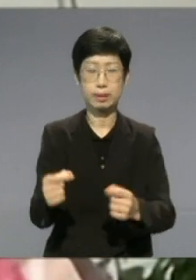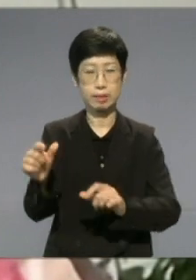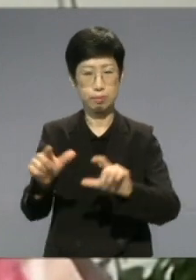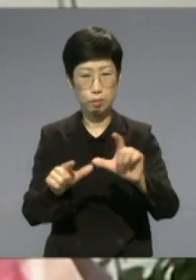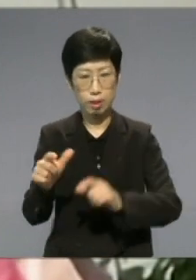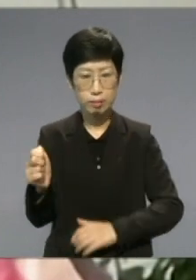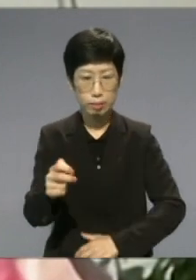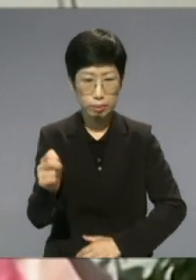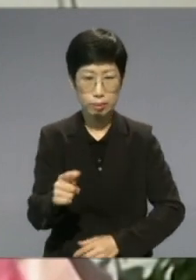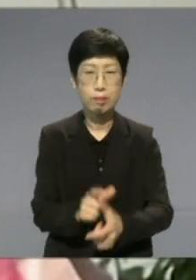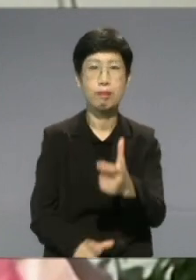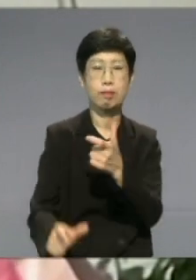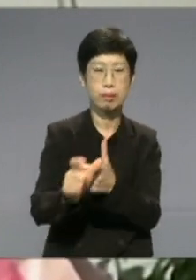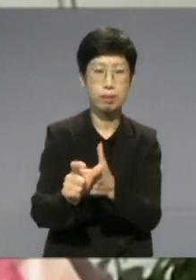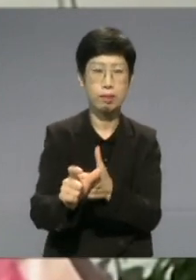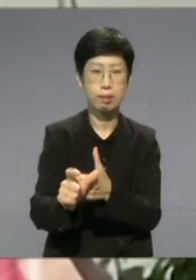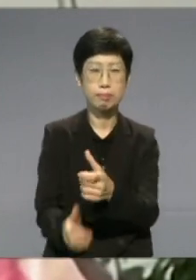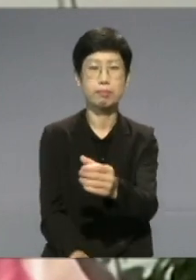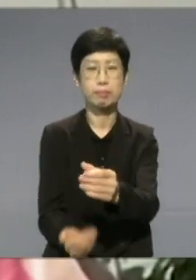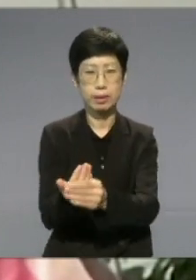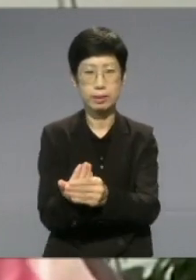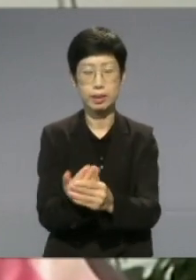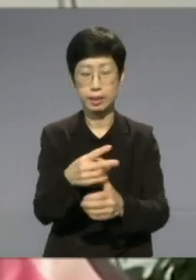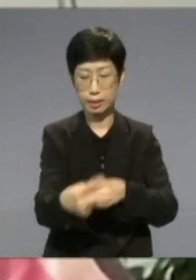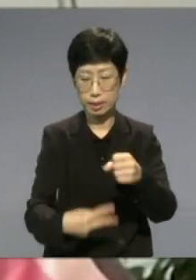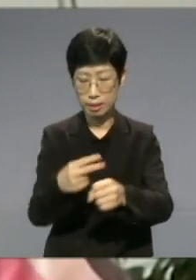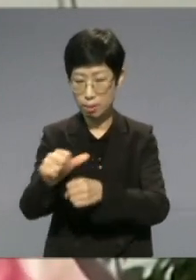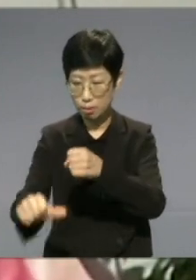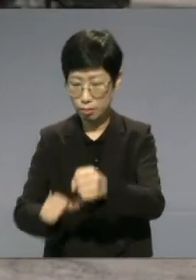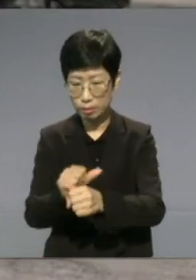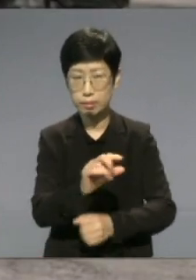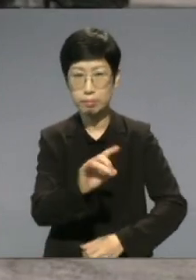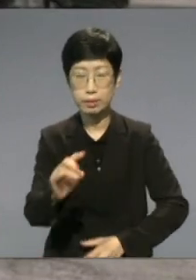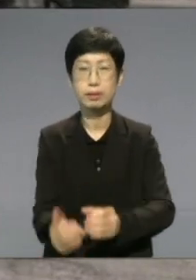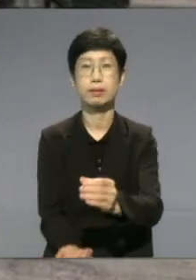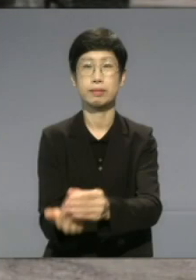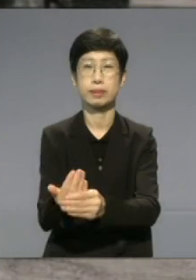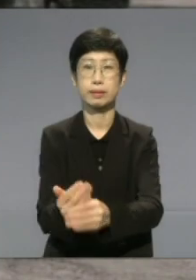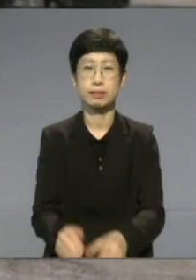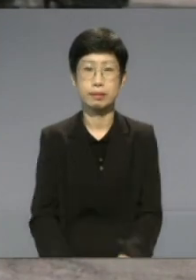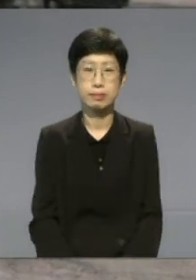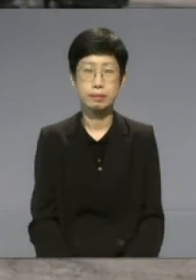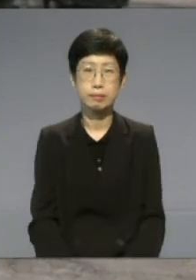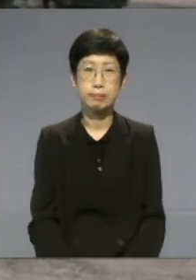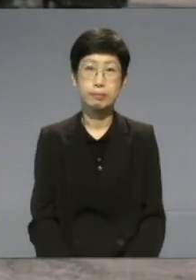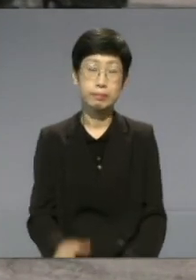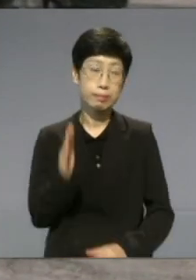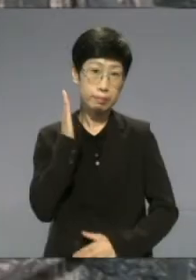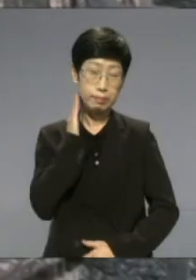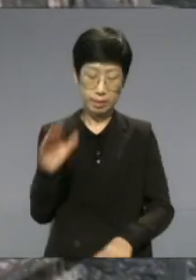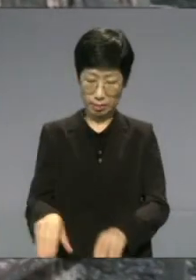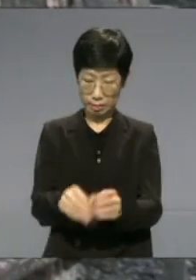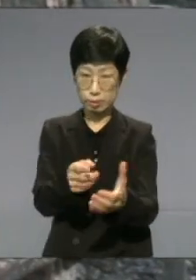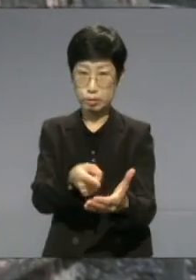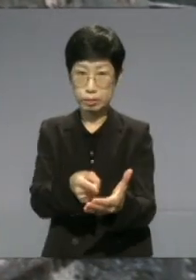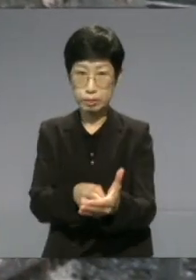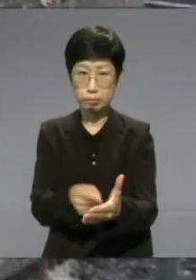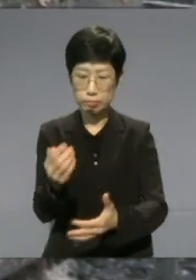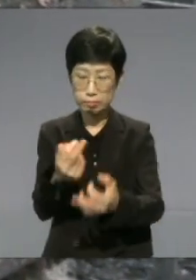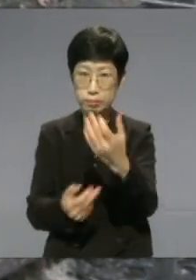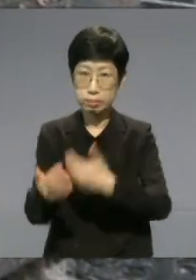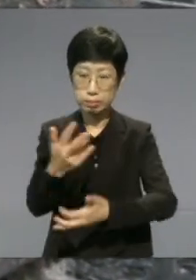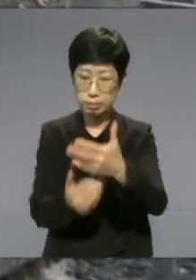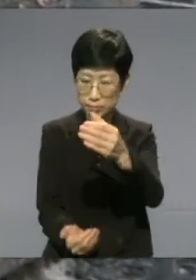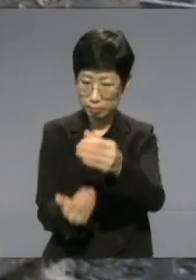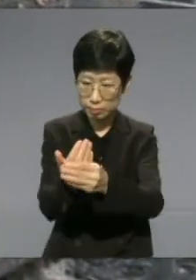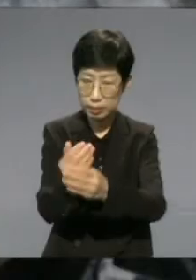events might happen more frequently, every 2 to 5 years. 키리아코스 미초타키스 총리는 산불로 다친